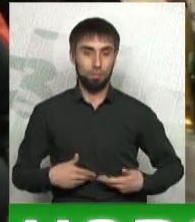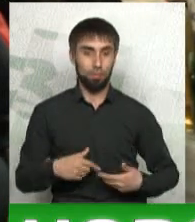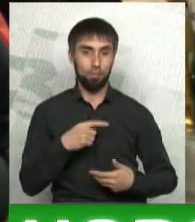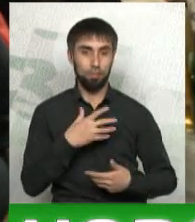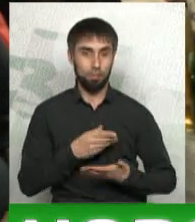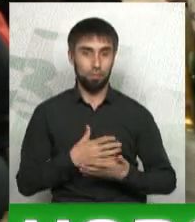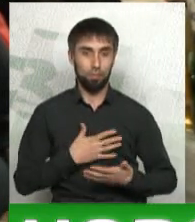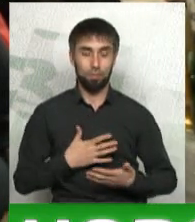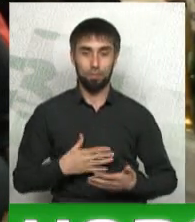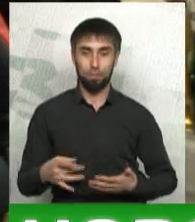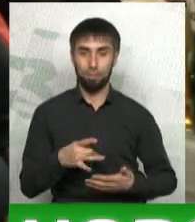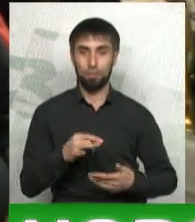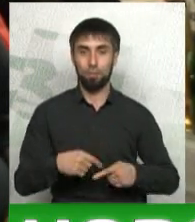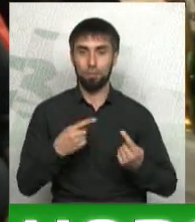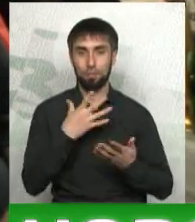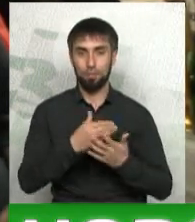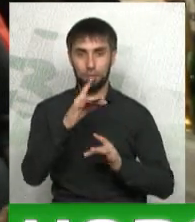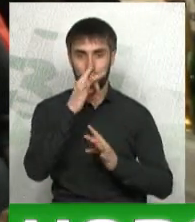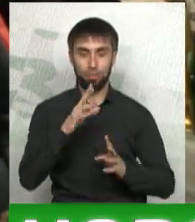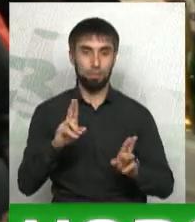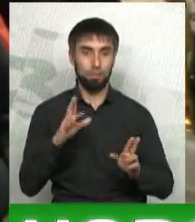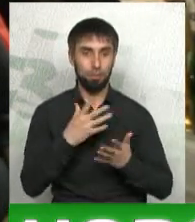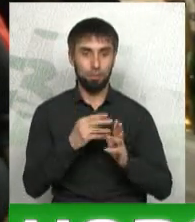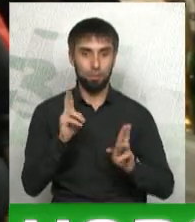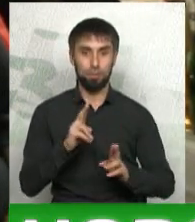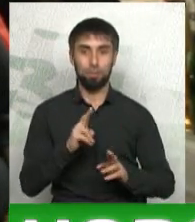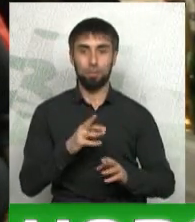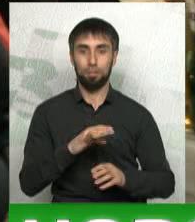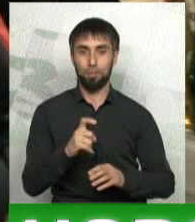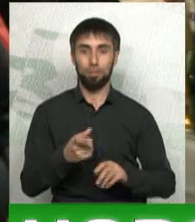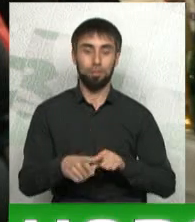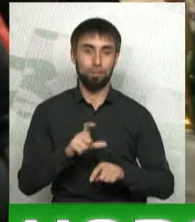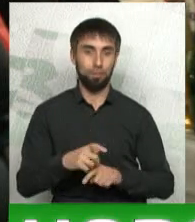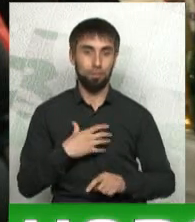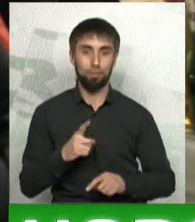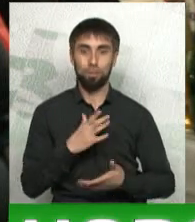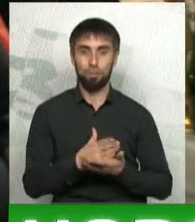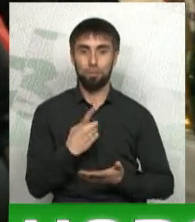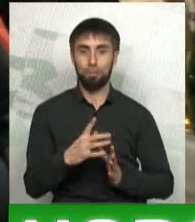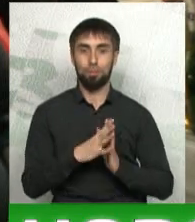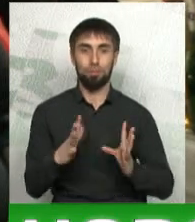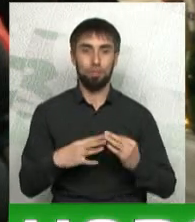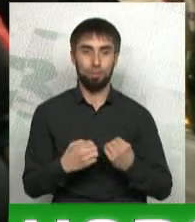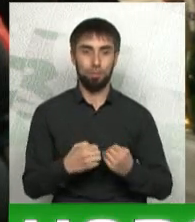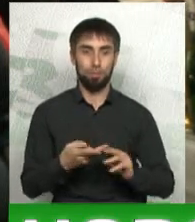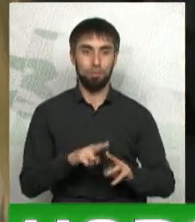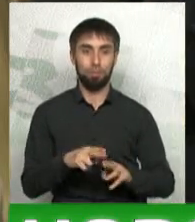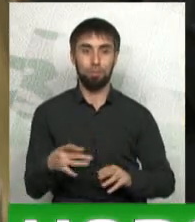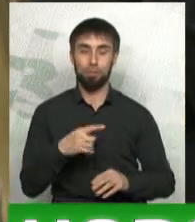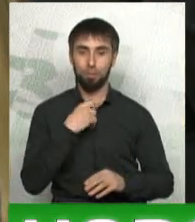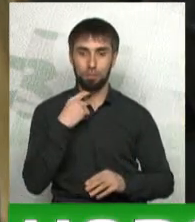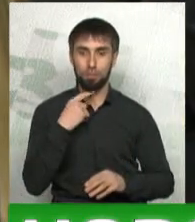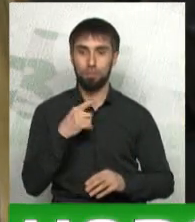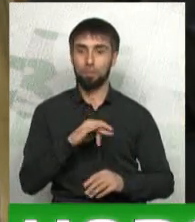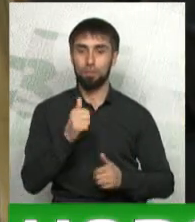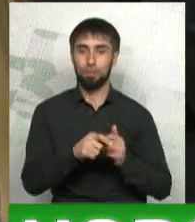республике, развивая свои культуры, свои традиции. Все-таки для них очень важно, что есть одна большая семья, это республика Ингушетия. Каждый